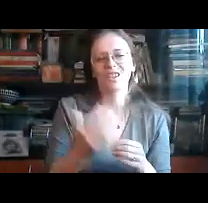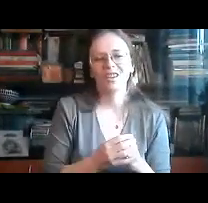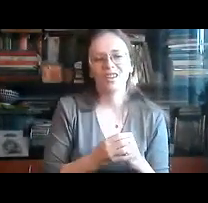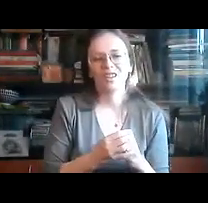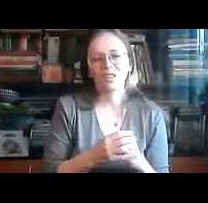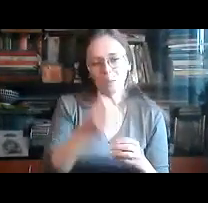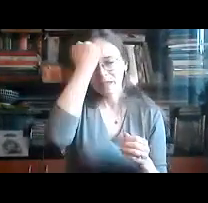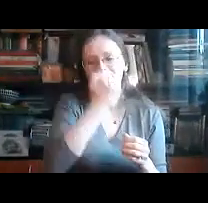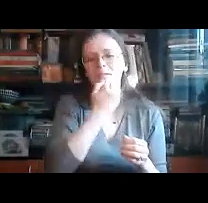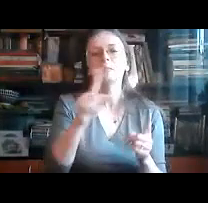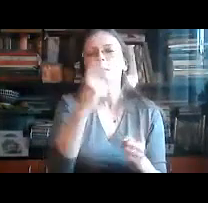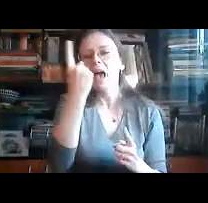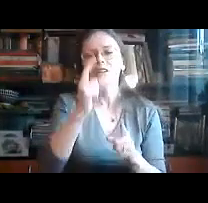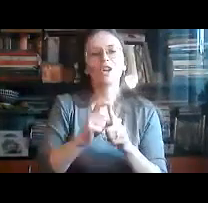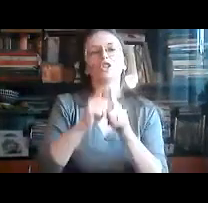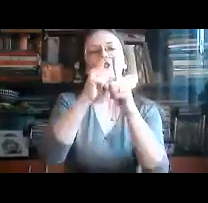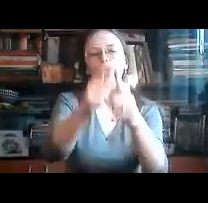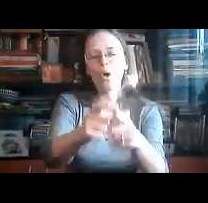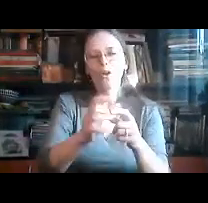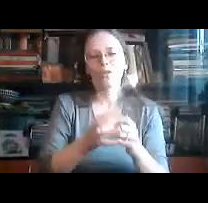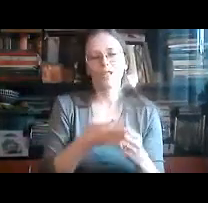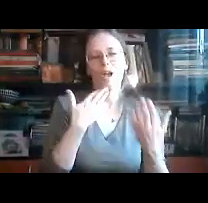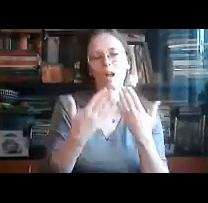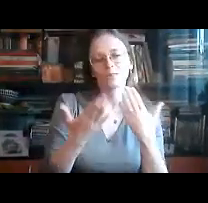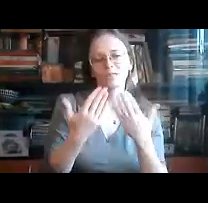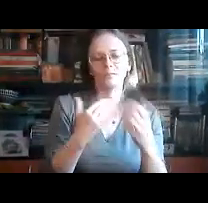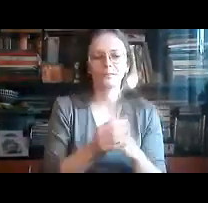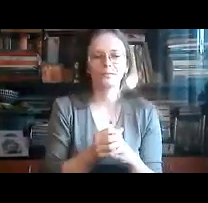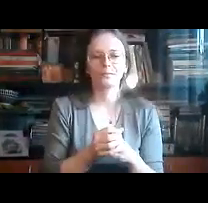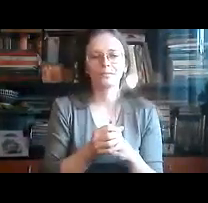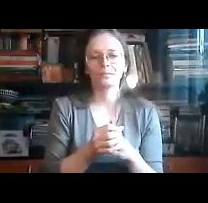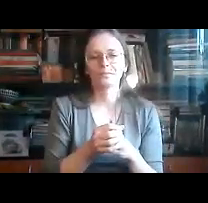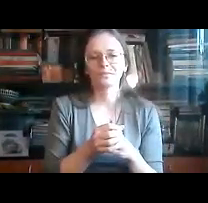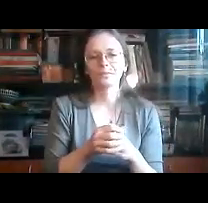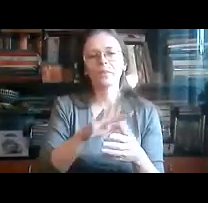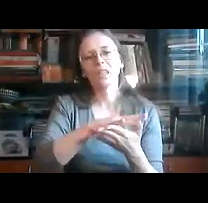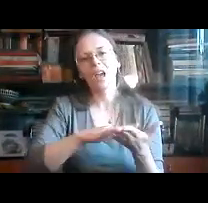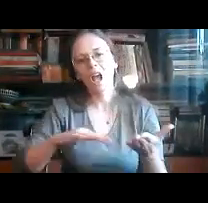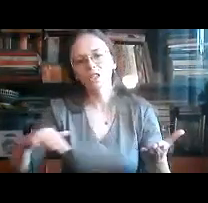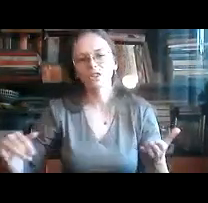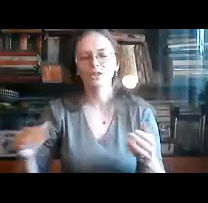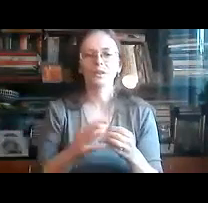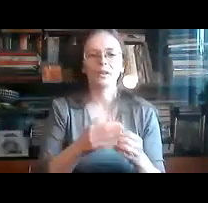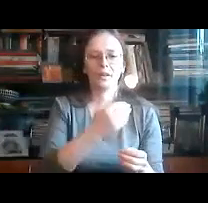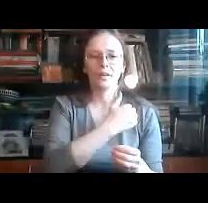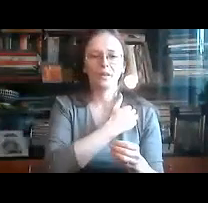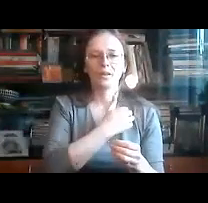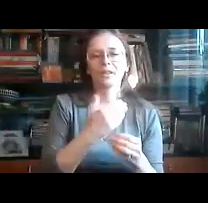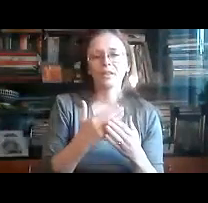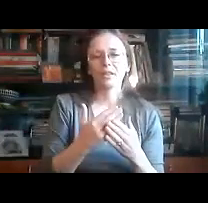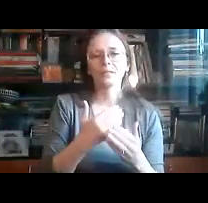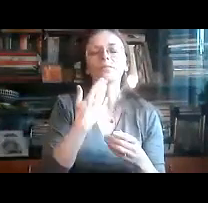вводный монолог. Да, и дальше я бы хотела слово предоставить Денису